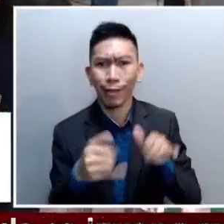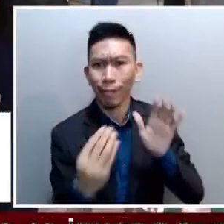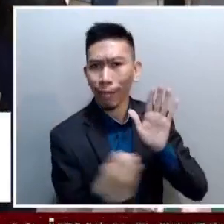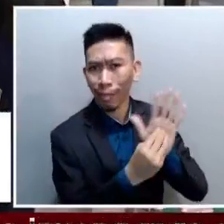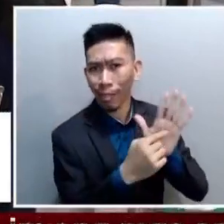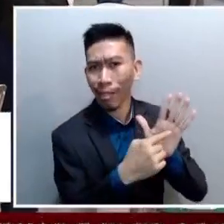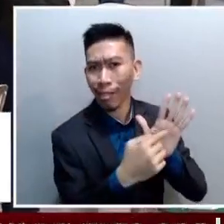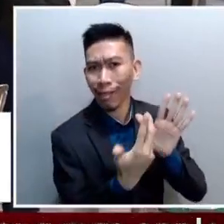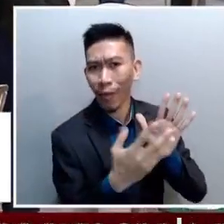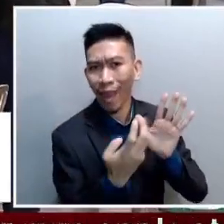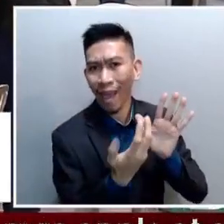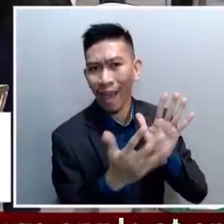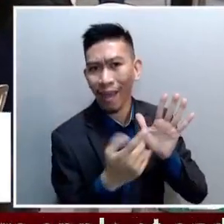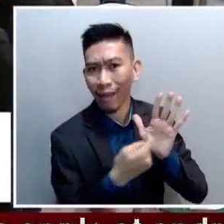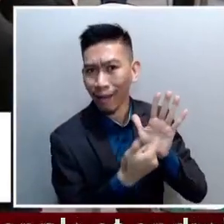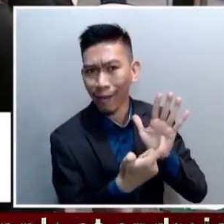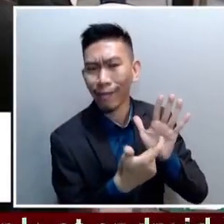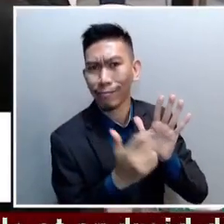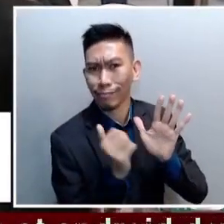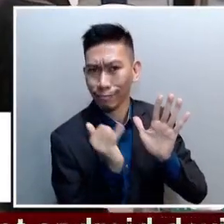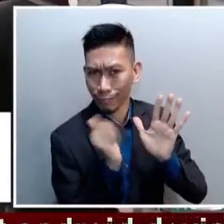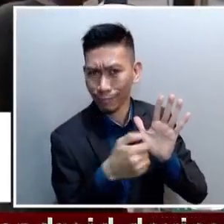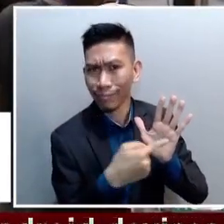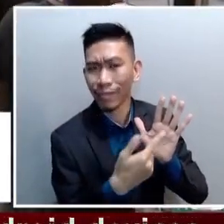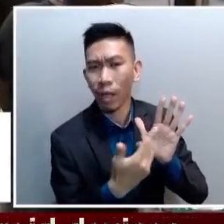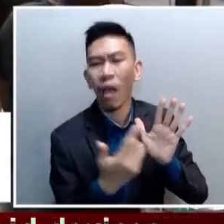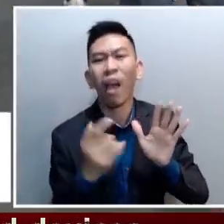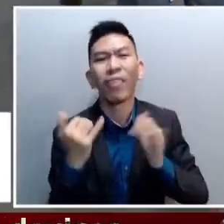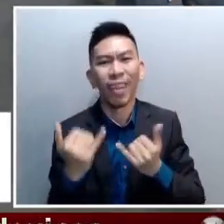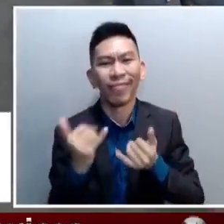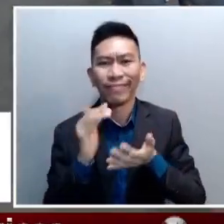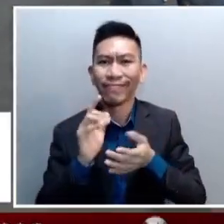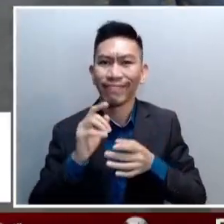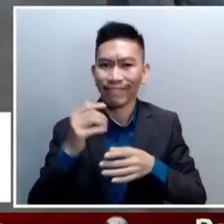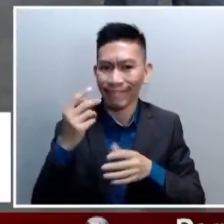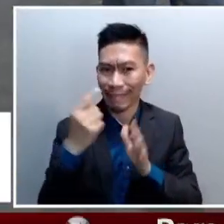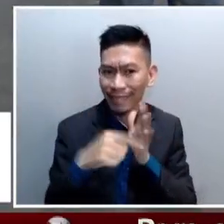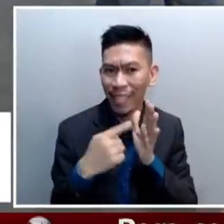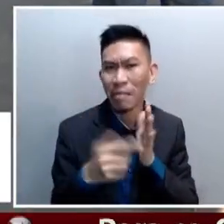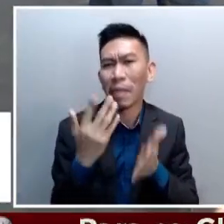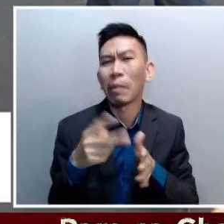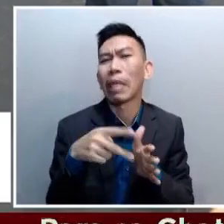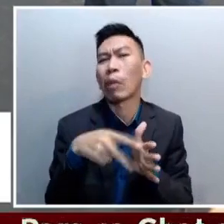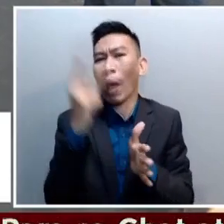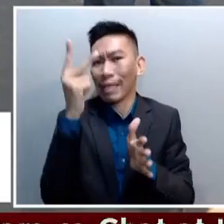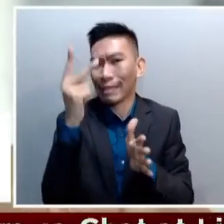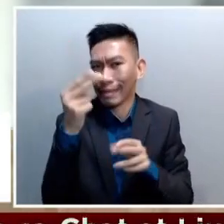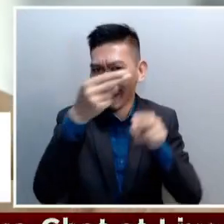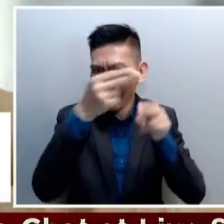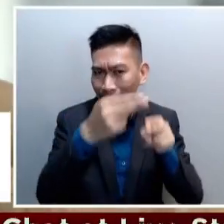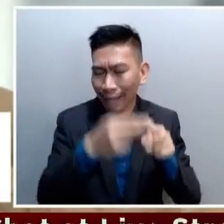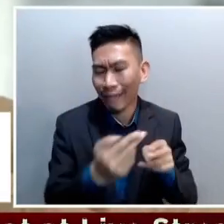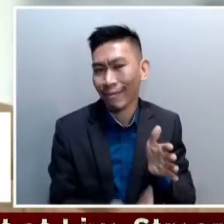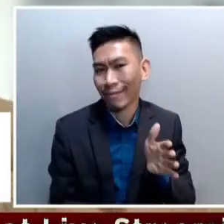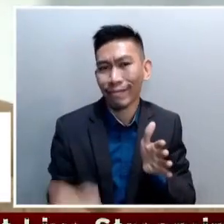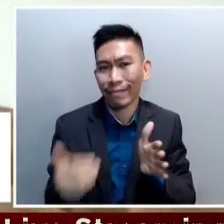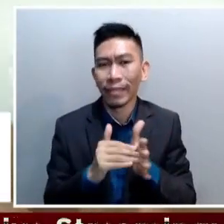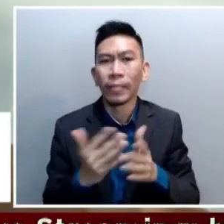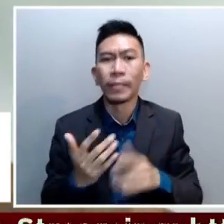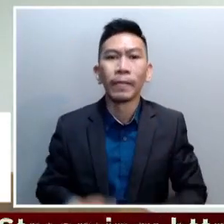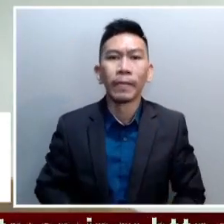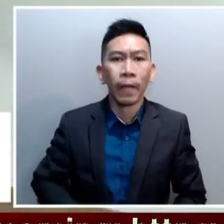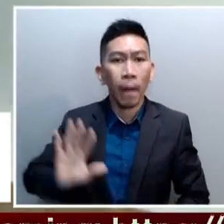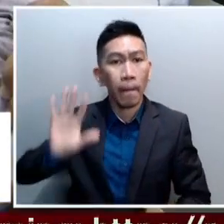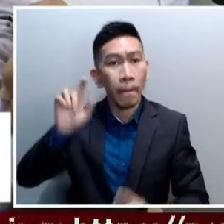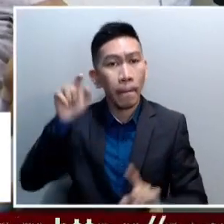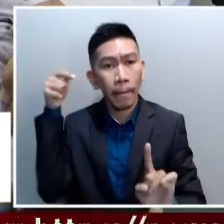yun ang tinitingnan nila ngayon na baka may mga nagdodoble pang gano'n. Target ng LGU na mabakunahan ang nasa